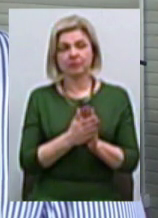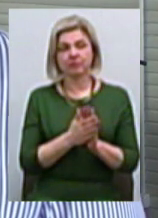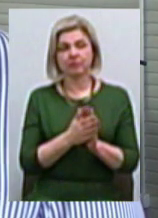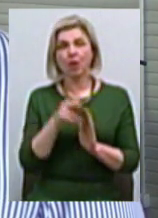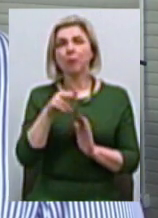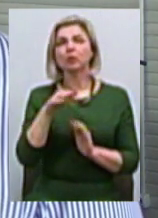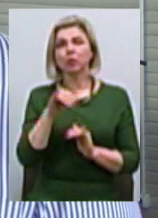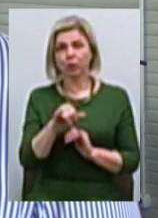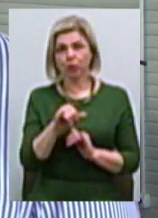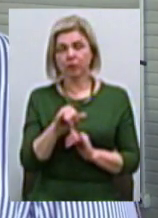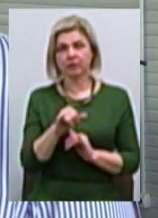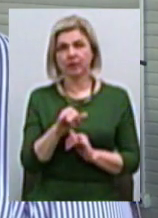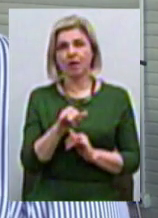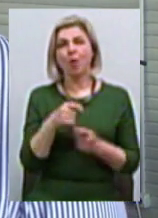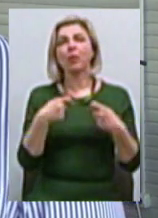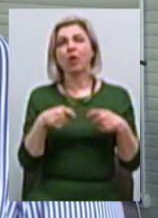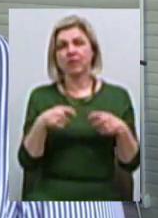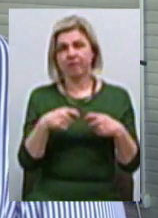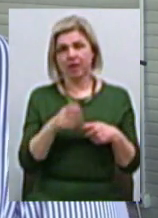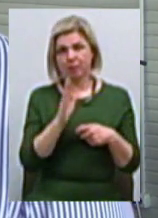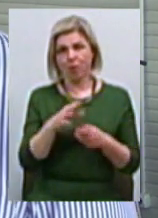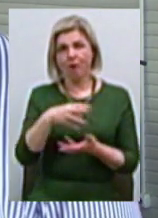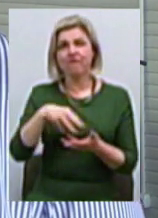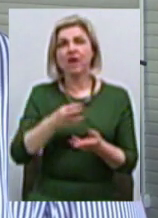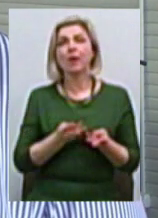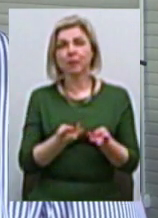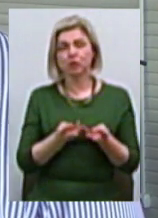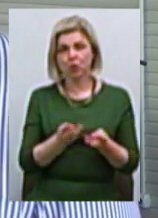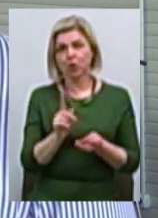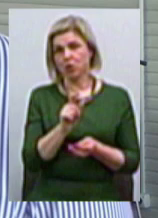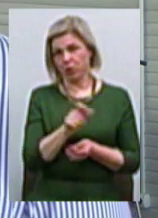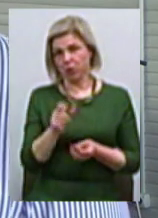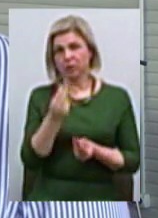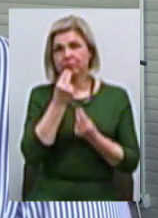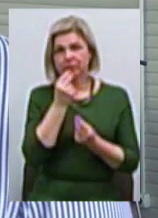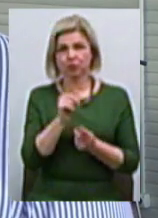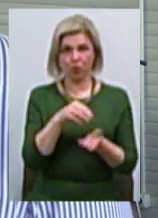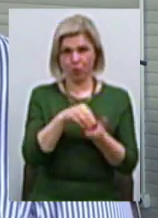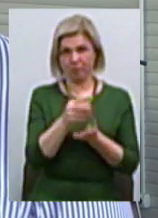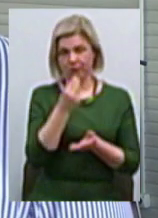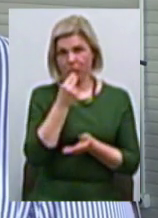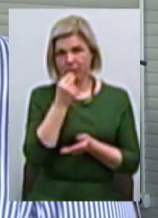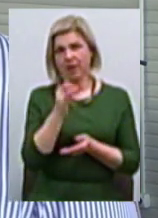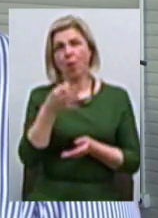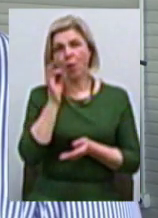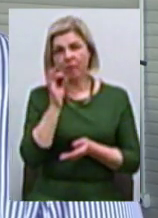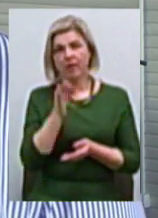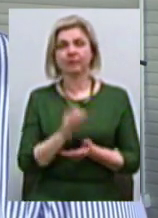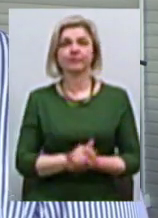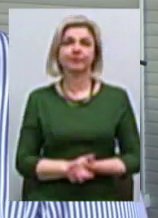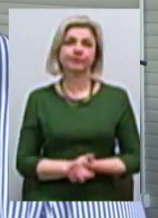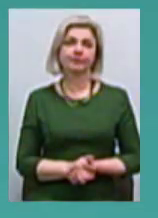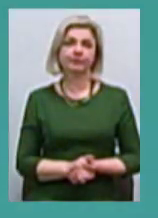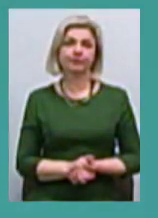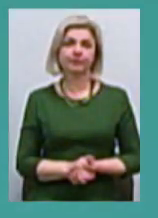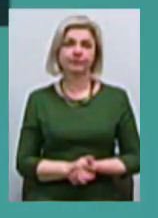ПТУ будуть продавати випічку для того, щоб люди могли змогу щось придбати собі, поїсти і так далі. Кава,